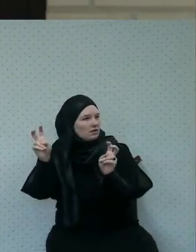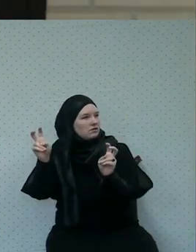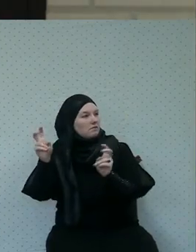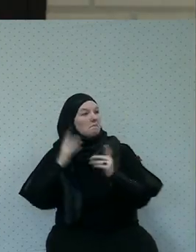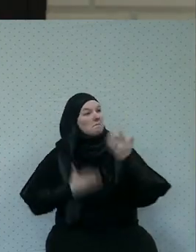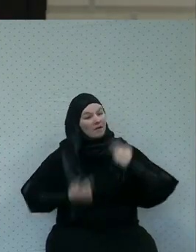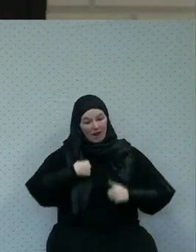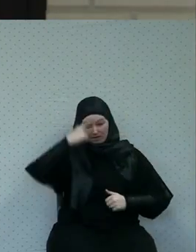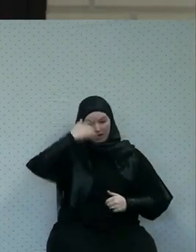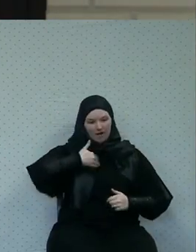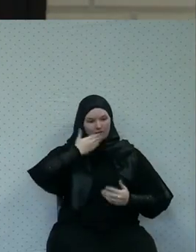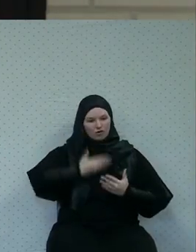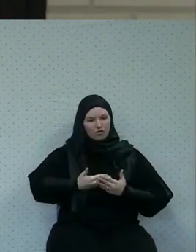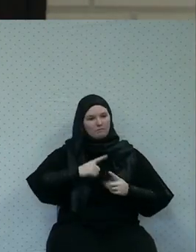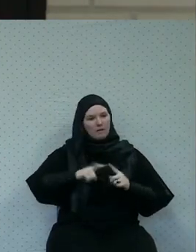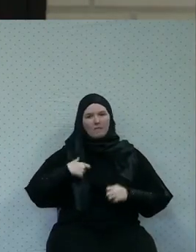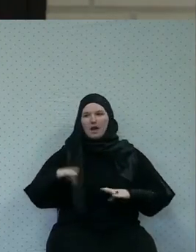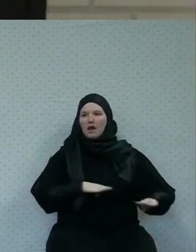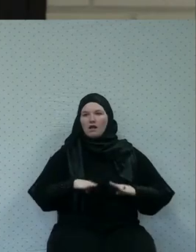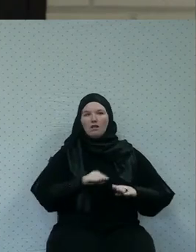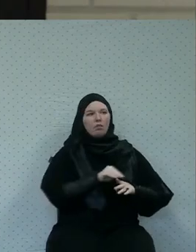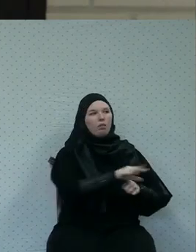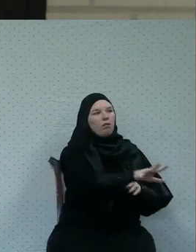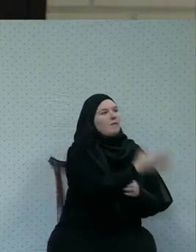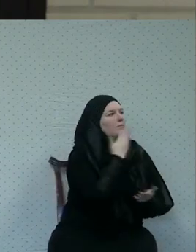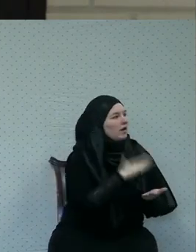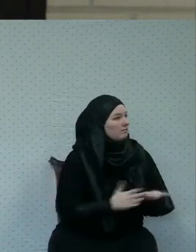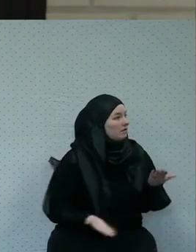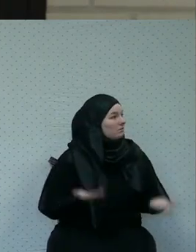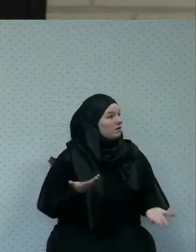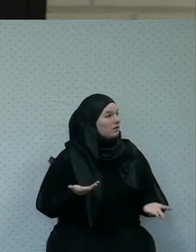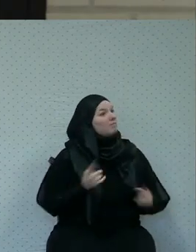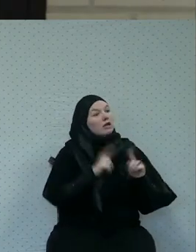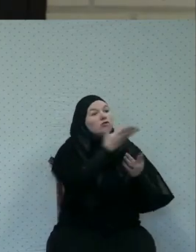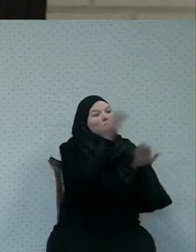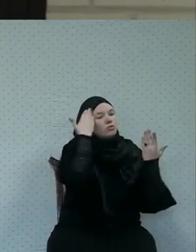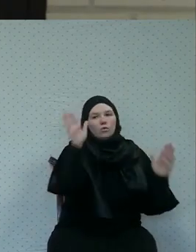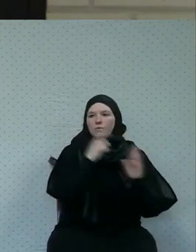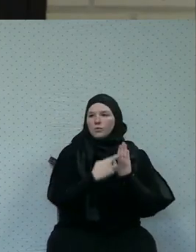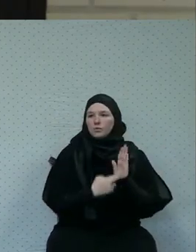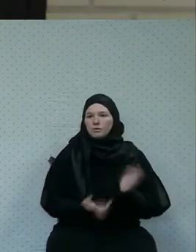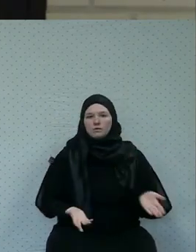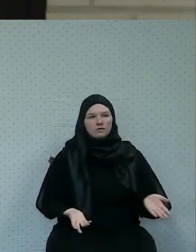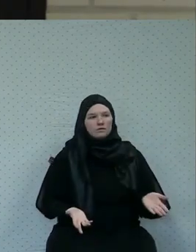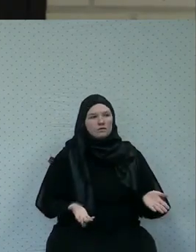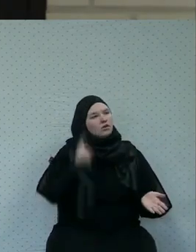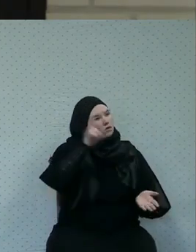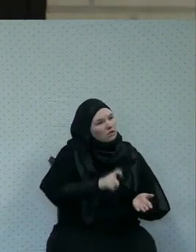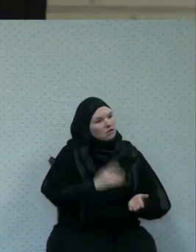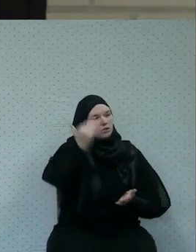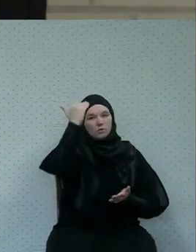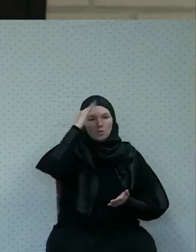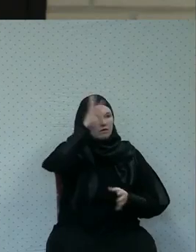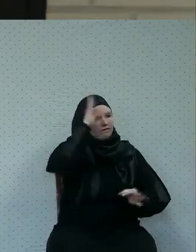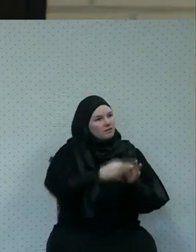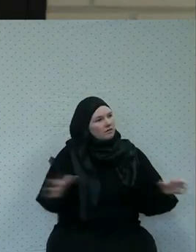why Allah subhanahu wa ta'ala says in teaching us, رَبَّنَا وَلَا تَجْعَلْنَا فِتْنَةً لِلَّذِينَ